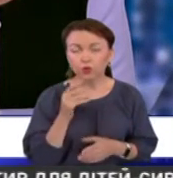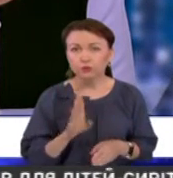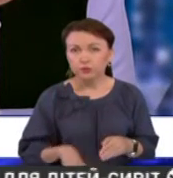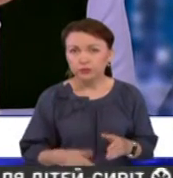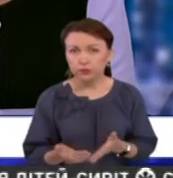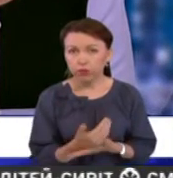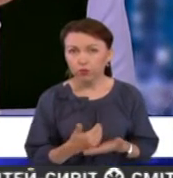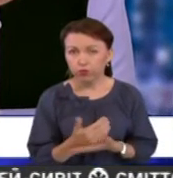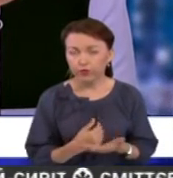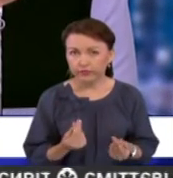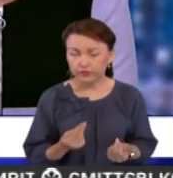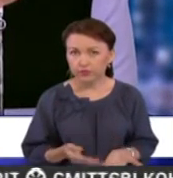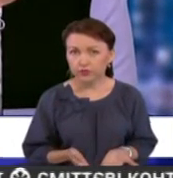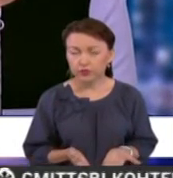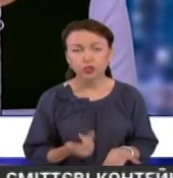перше. Що я маю на увазі?